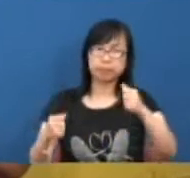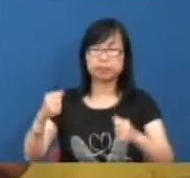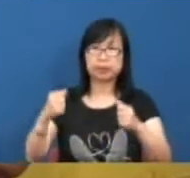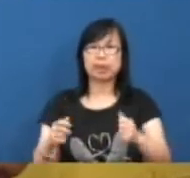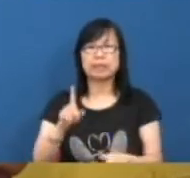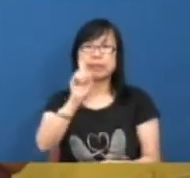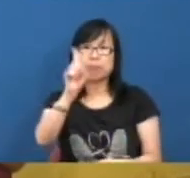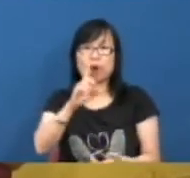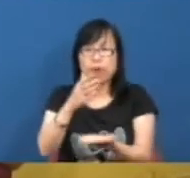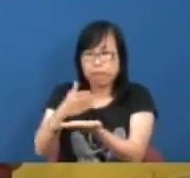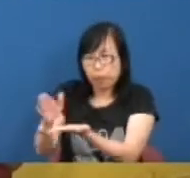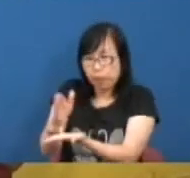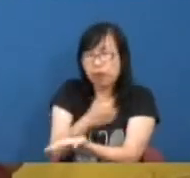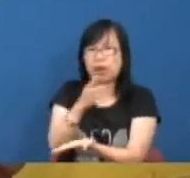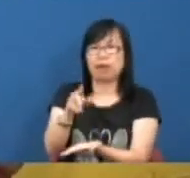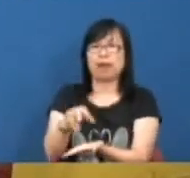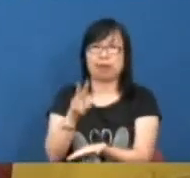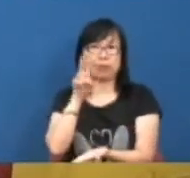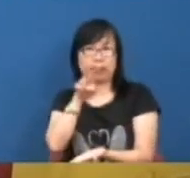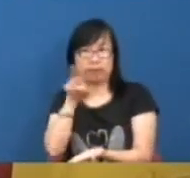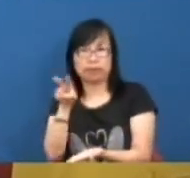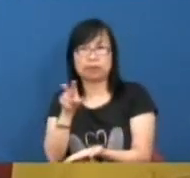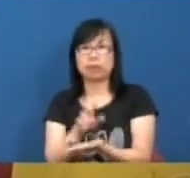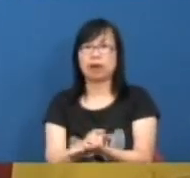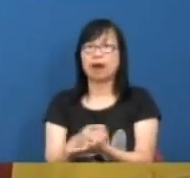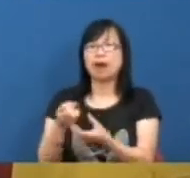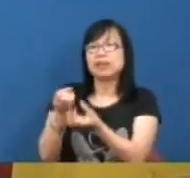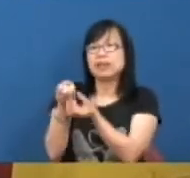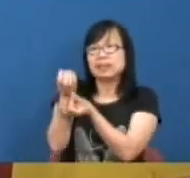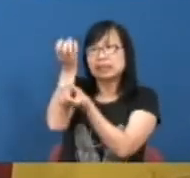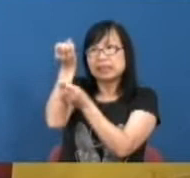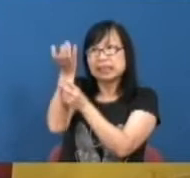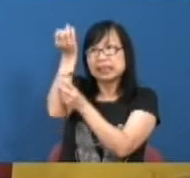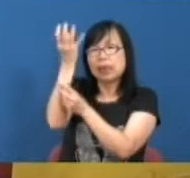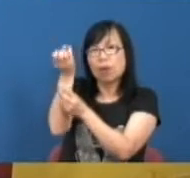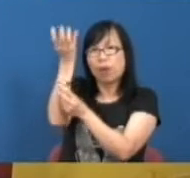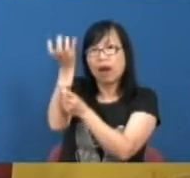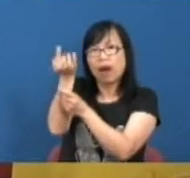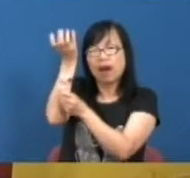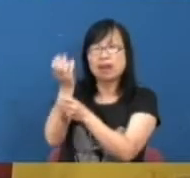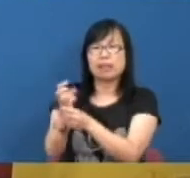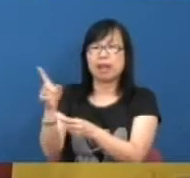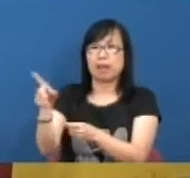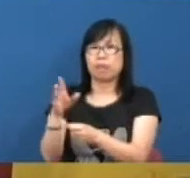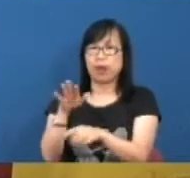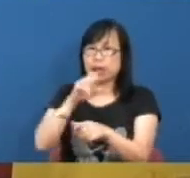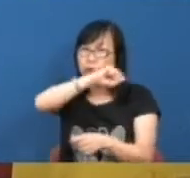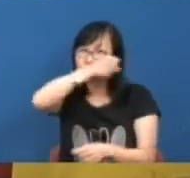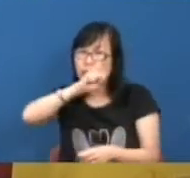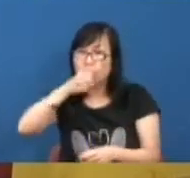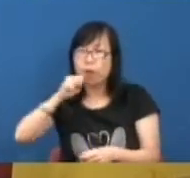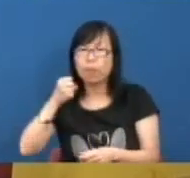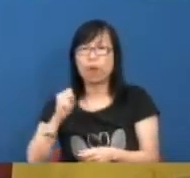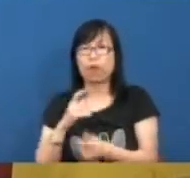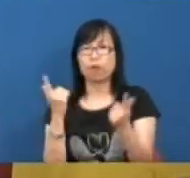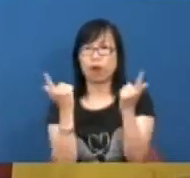點樣分類。咁你睇到咧呢個煙通啦嚇，呢個焚化爐嘅煙通咧就喺台灣